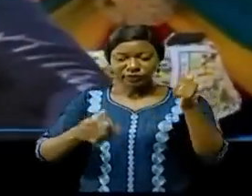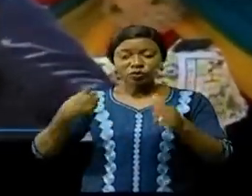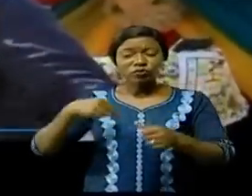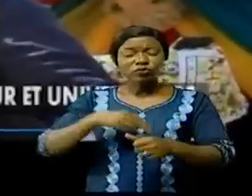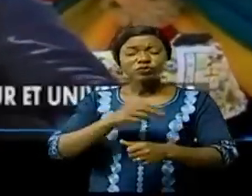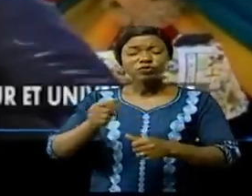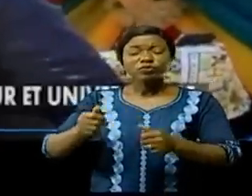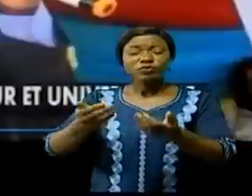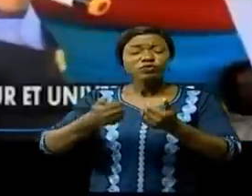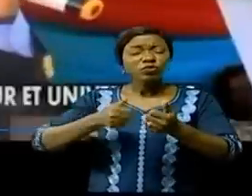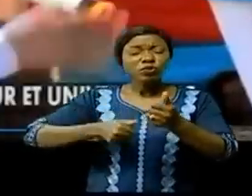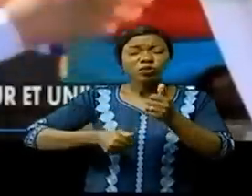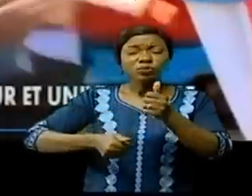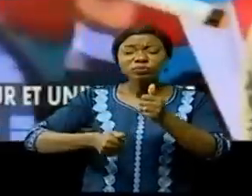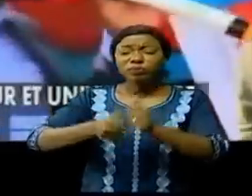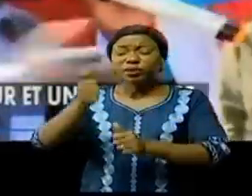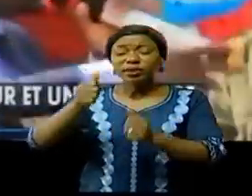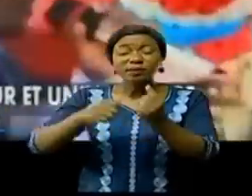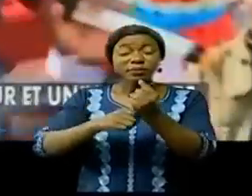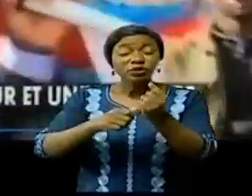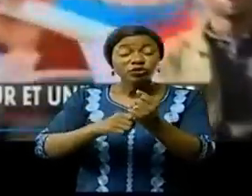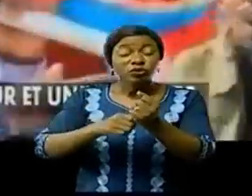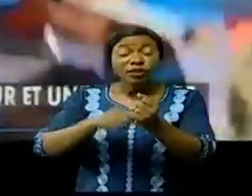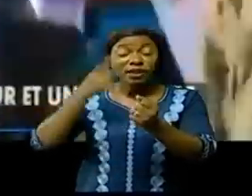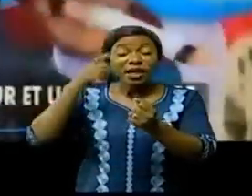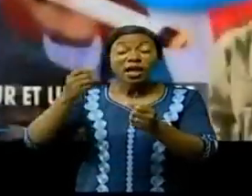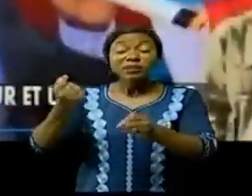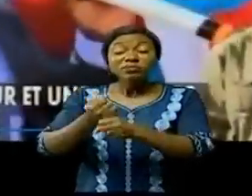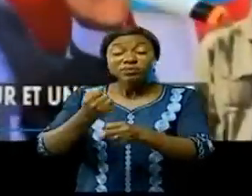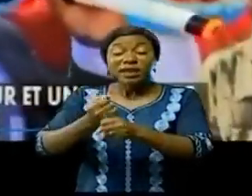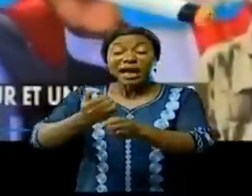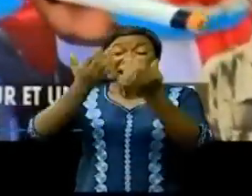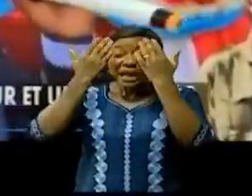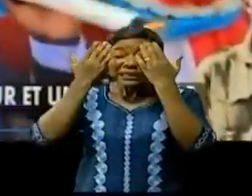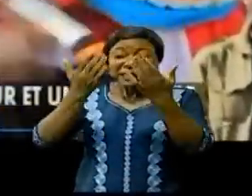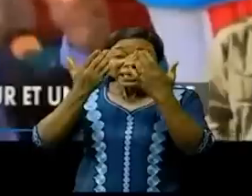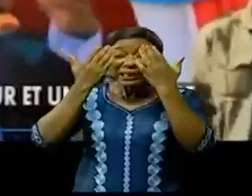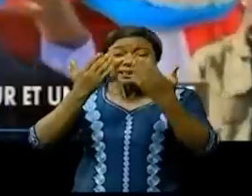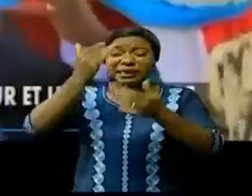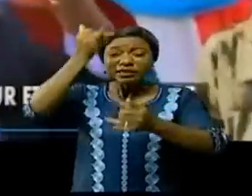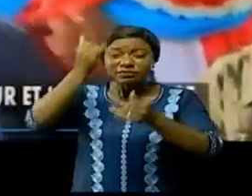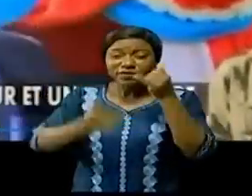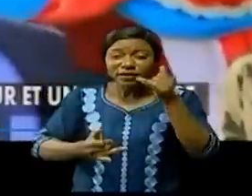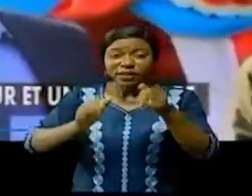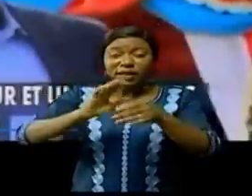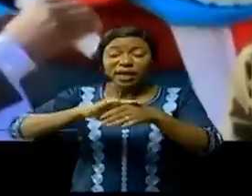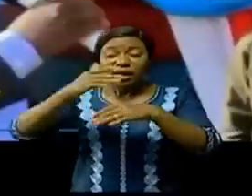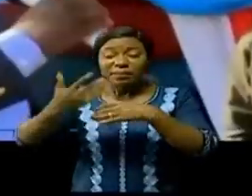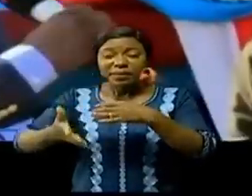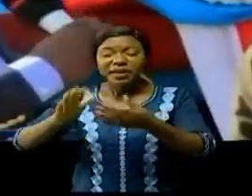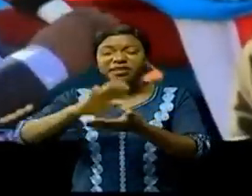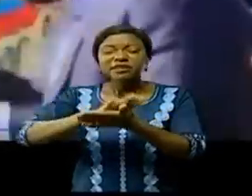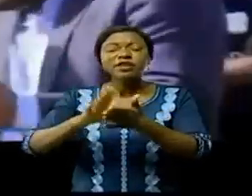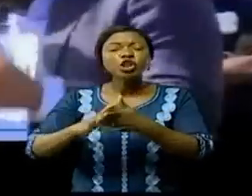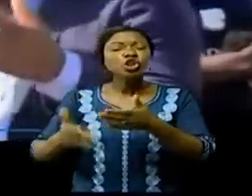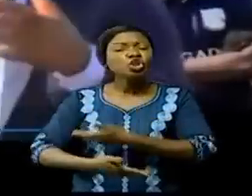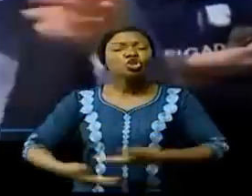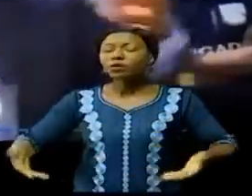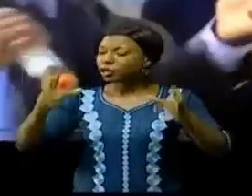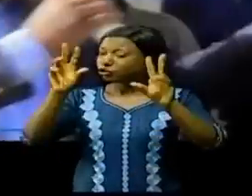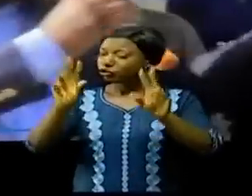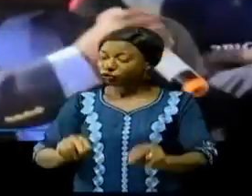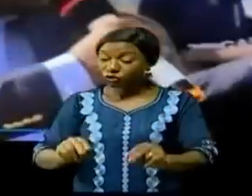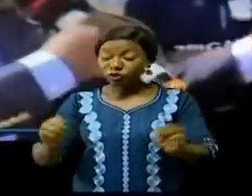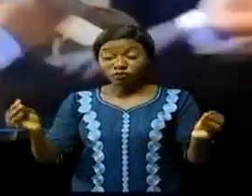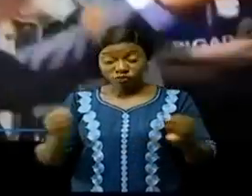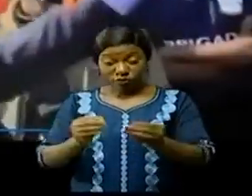des gens qui vont devenir des chômeurs. Et c'est pour cette raison-là que nous vous amenons les LMD. Les LMD que l'on peut résumer